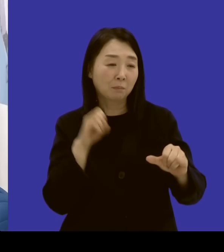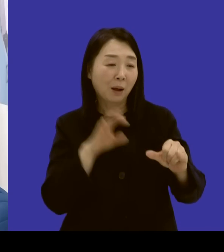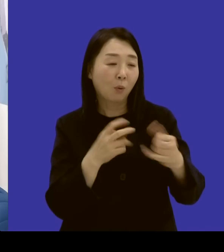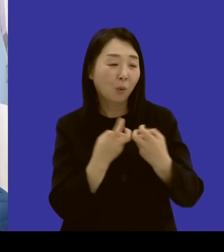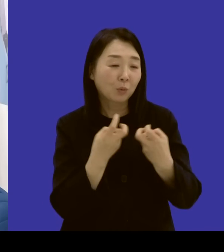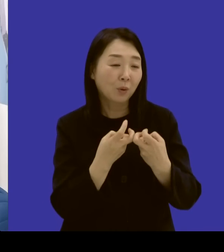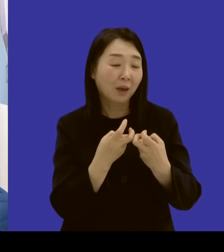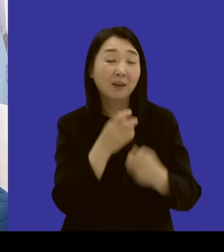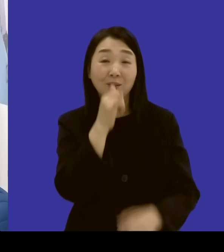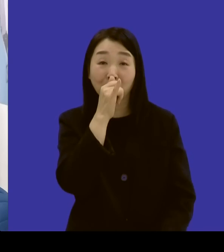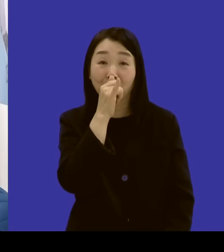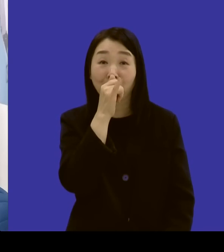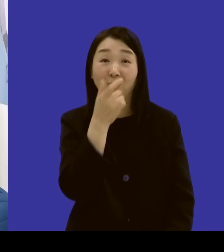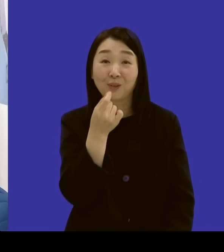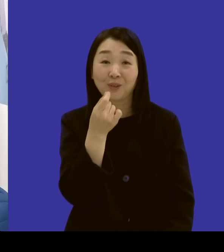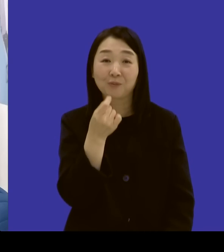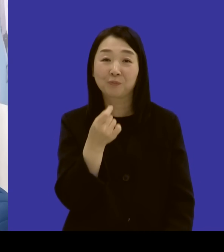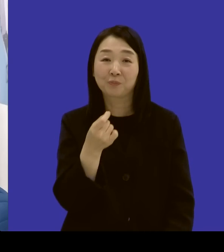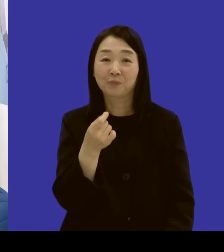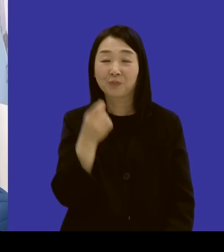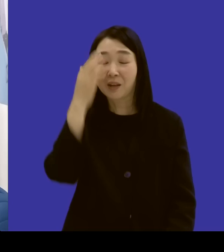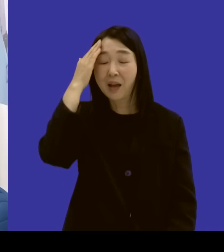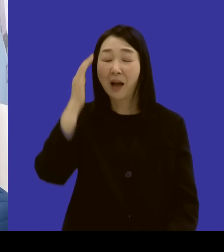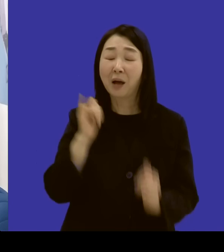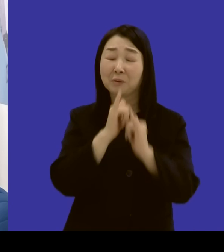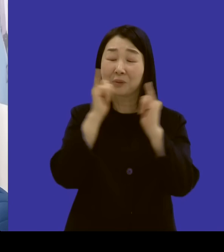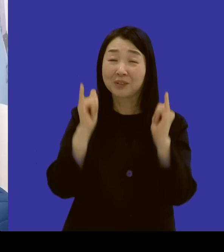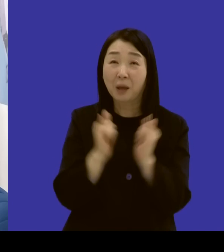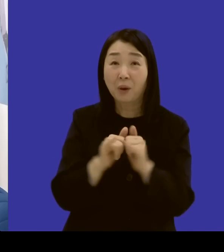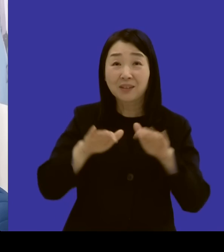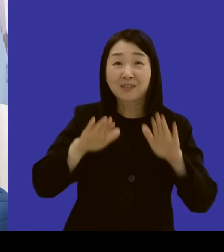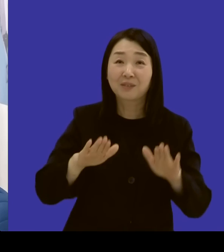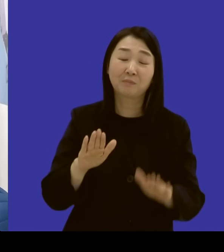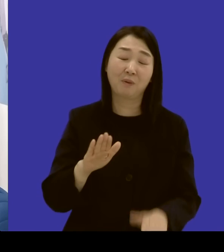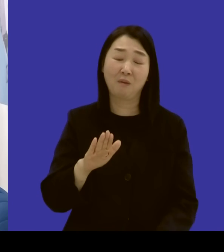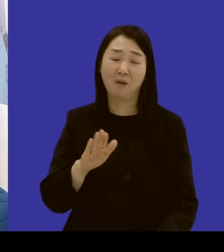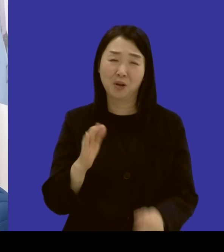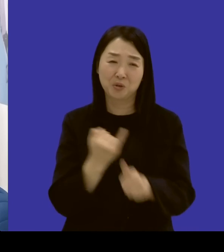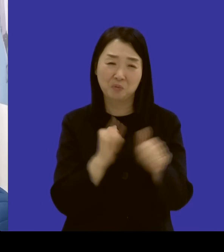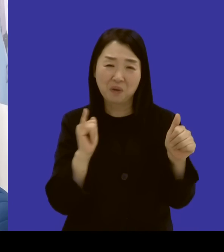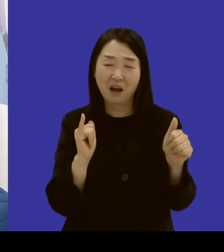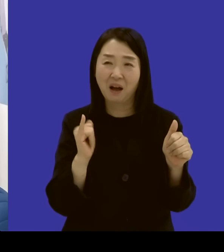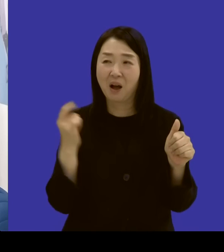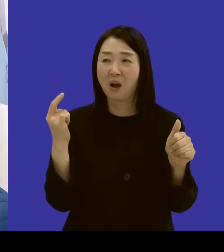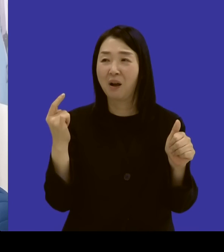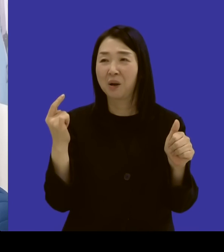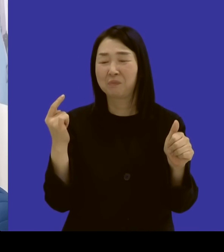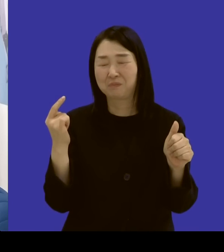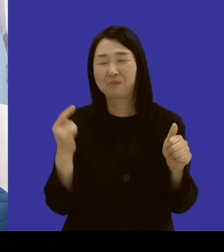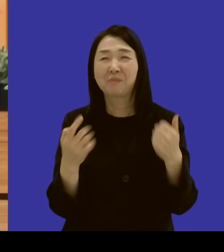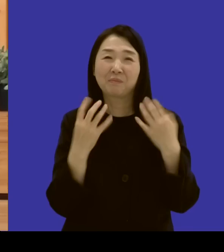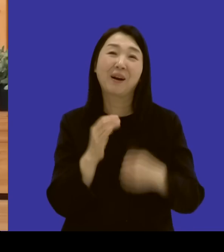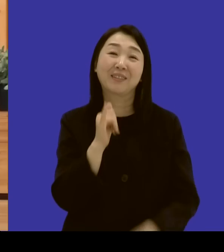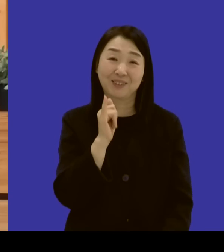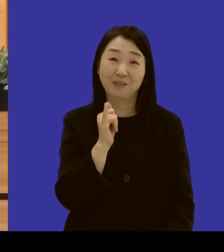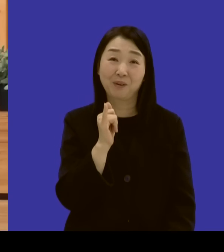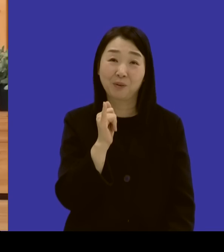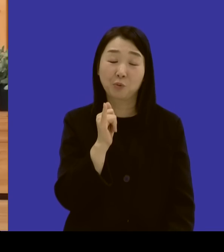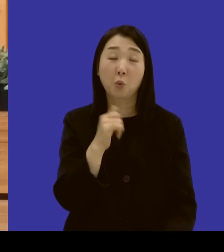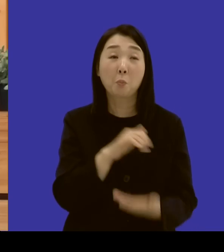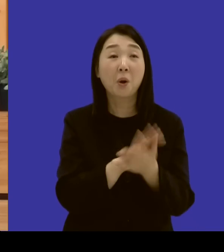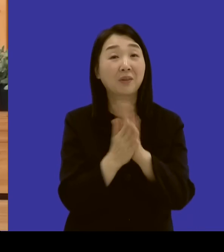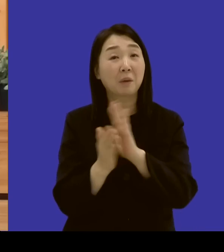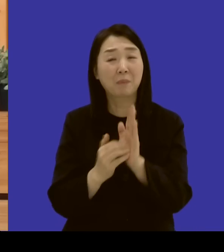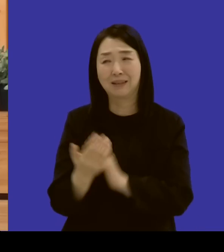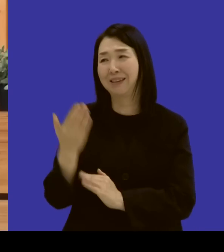거를 통하고 이제 또 저희 사회는 요새 뭐 돌싱도 많고 사실은 결혼을 또 할 수도 있고 이런 사회가 이제는 벌써 됐지만 네,